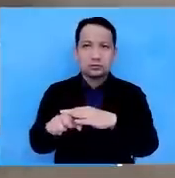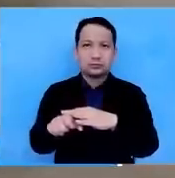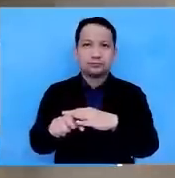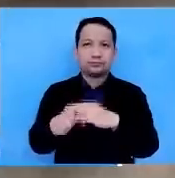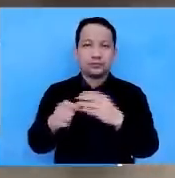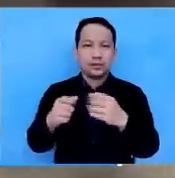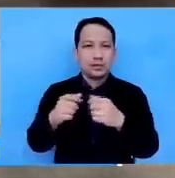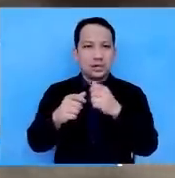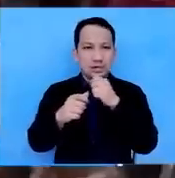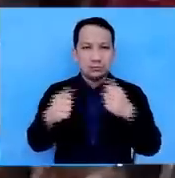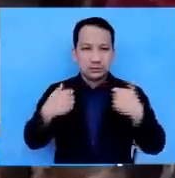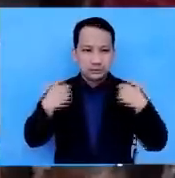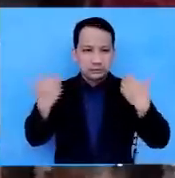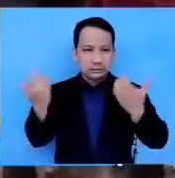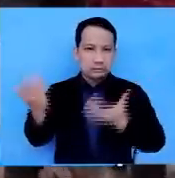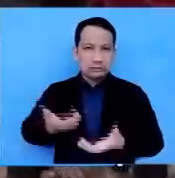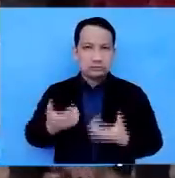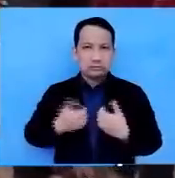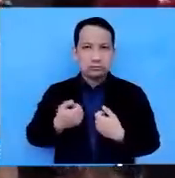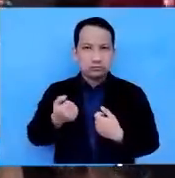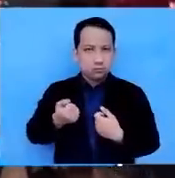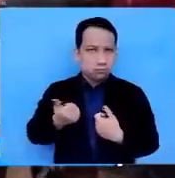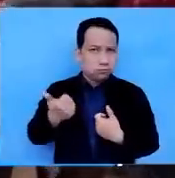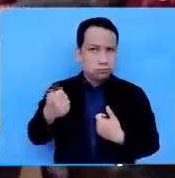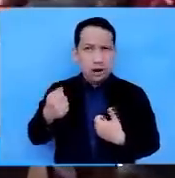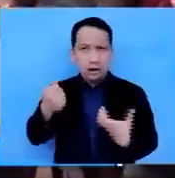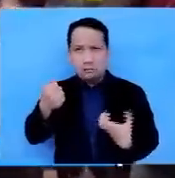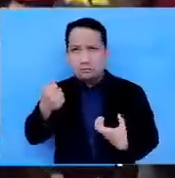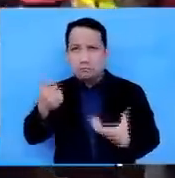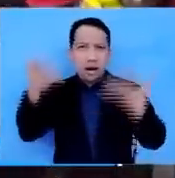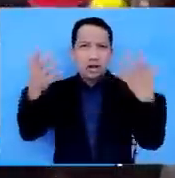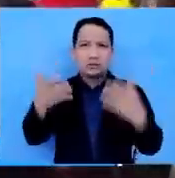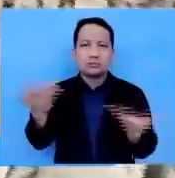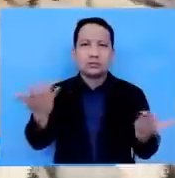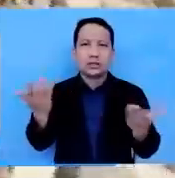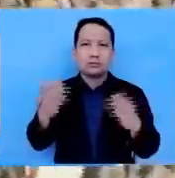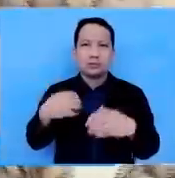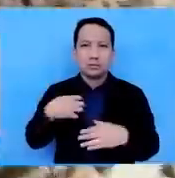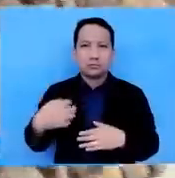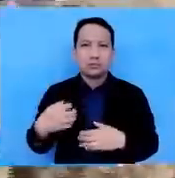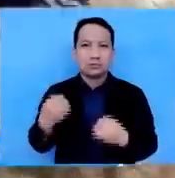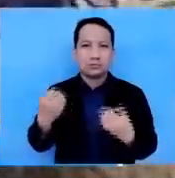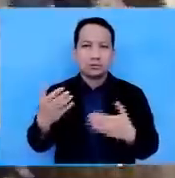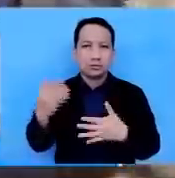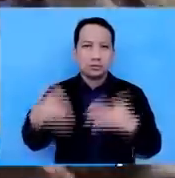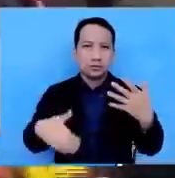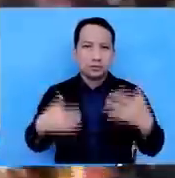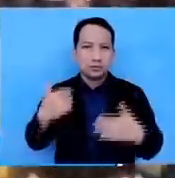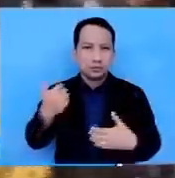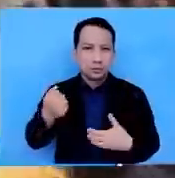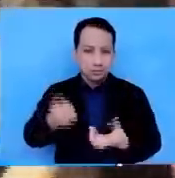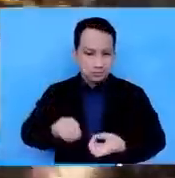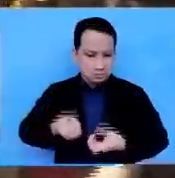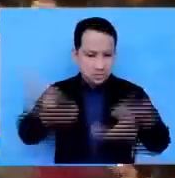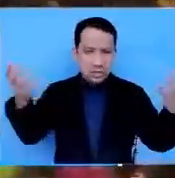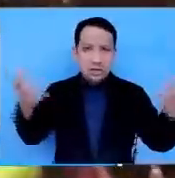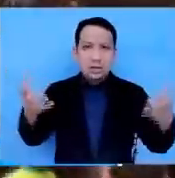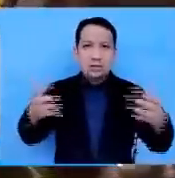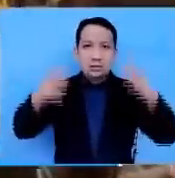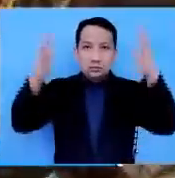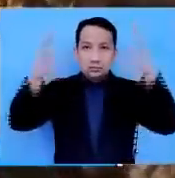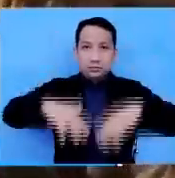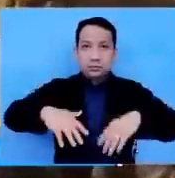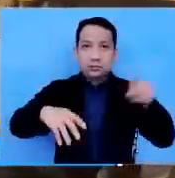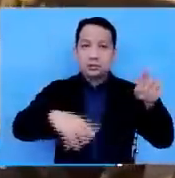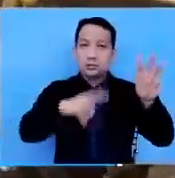ang mga dalang bomba. Marami sa mga namatay ay pawang mga pulis. Sa lakas ng pagsabog, gumuho pa ang bahagi ng